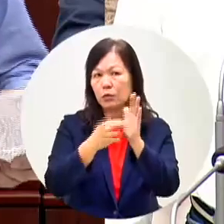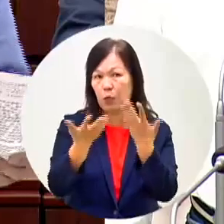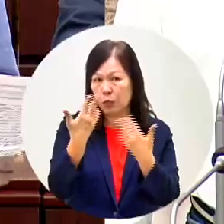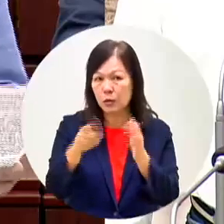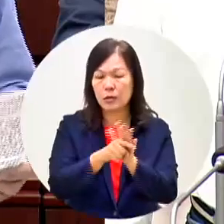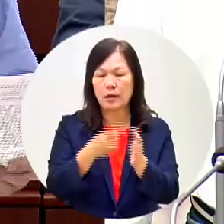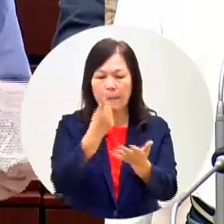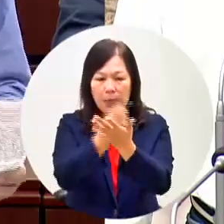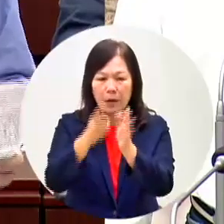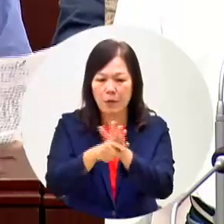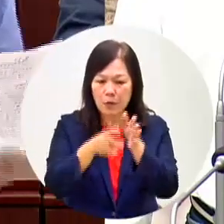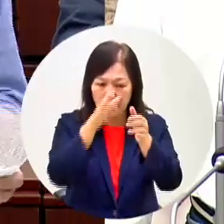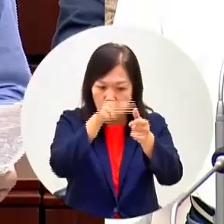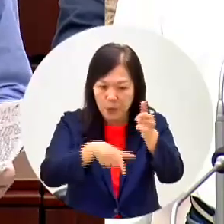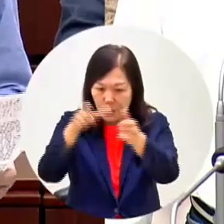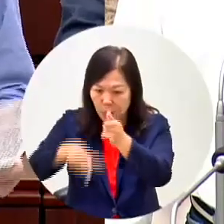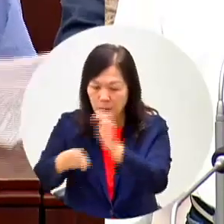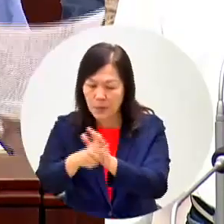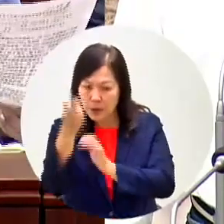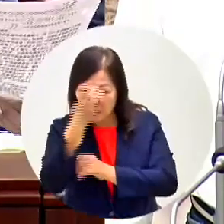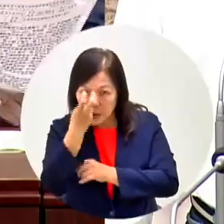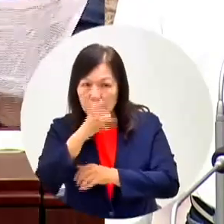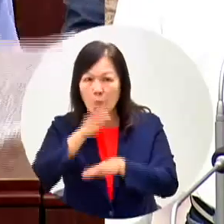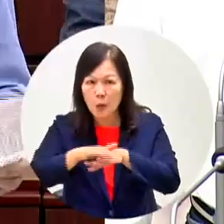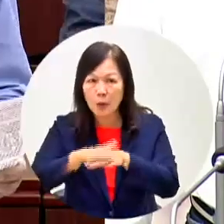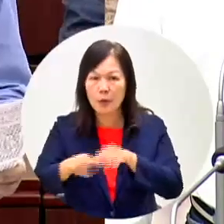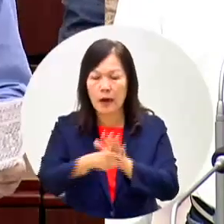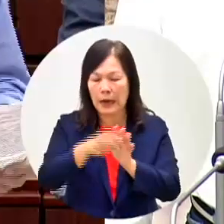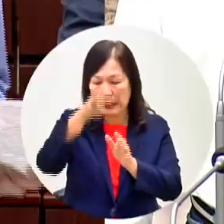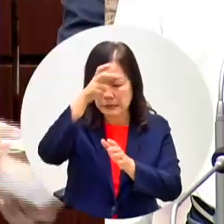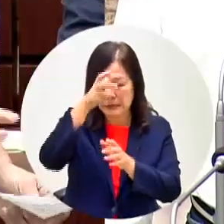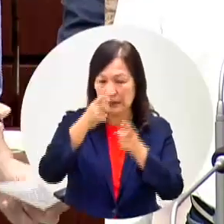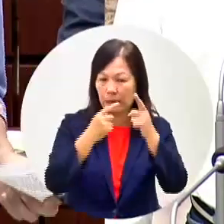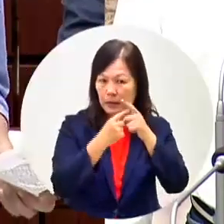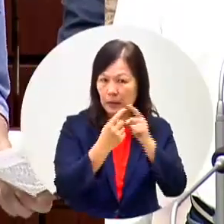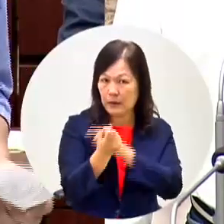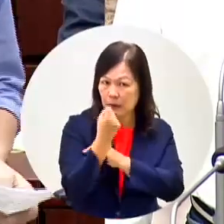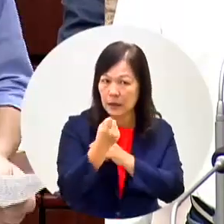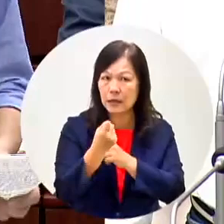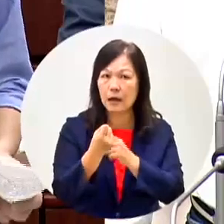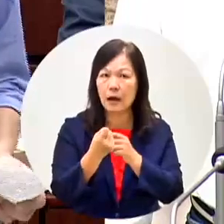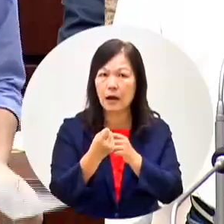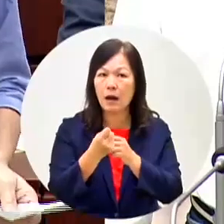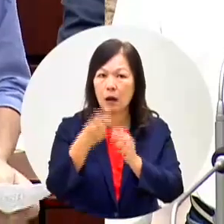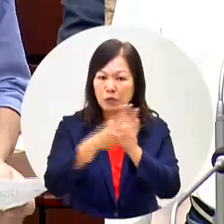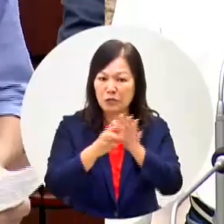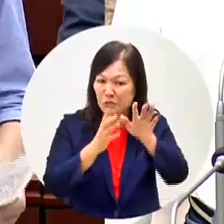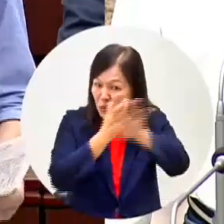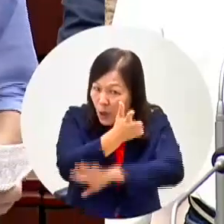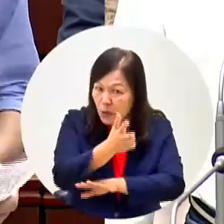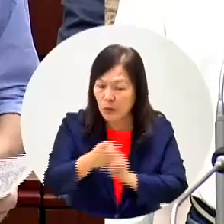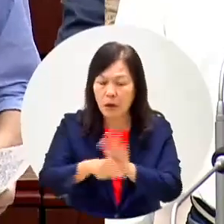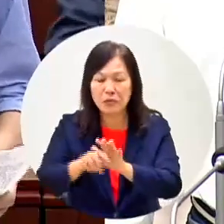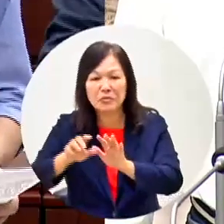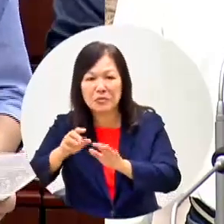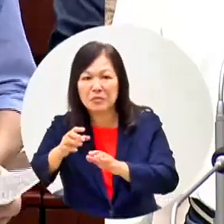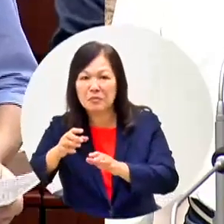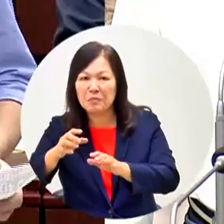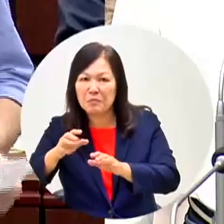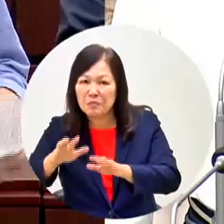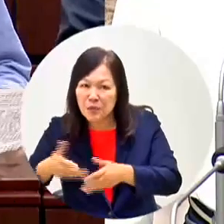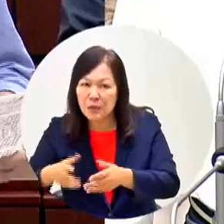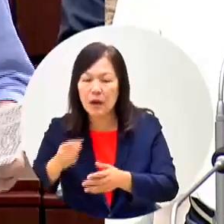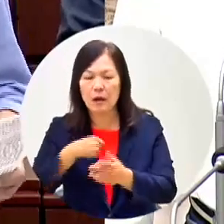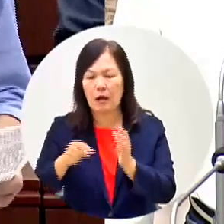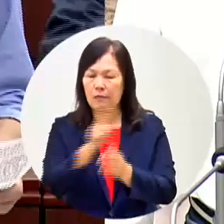是警察力量的比例，敢是讲过重，还是过轻嘛？我是甲你报告，我咧看法啦。选煞咱着